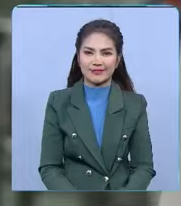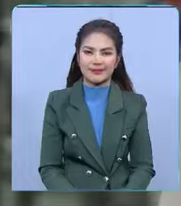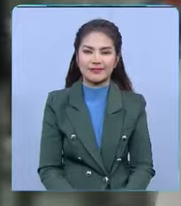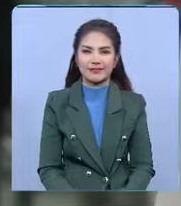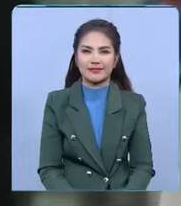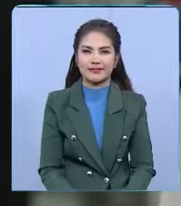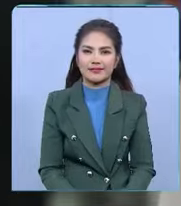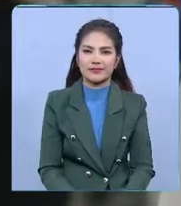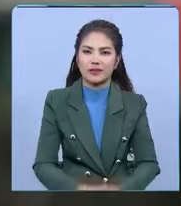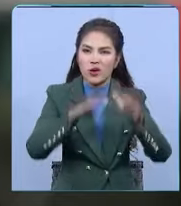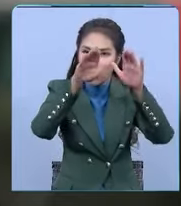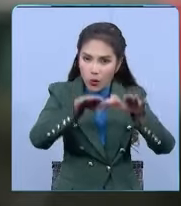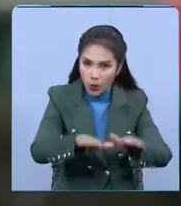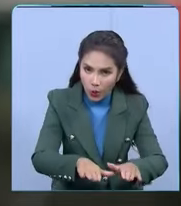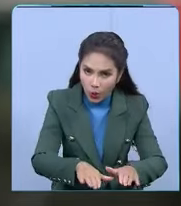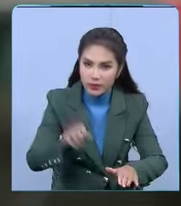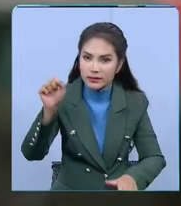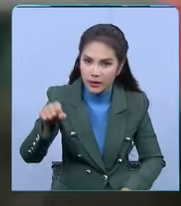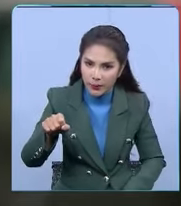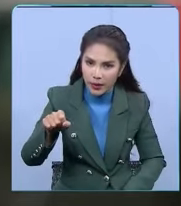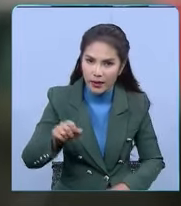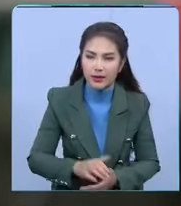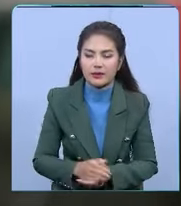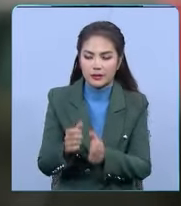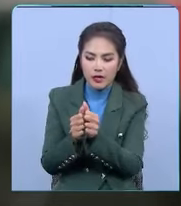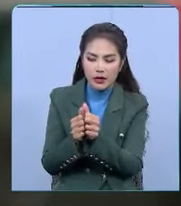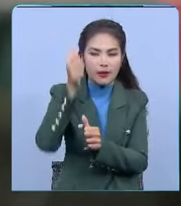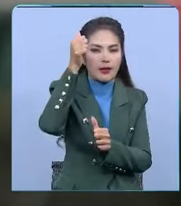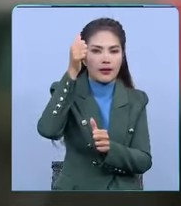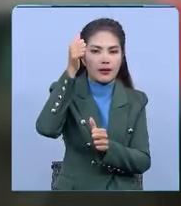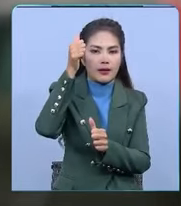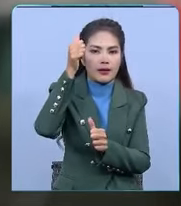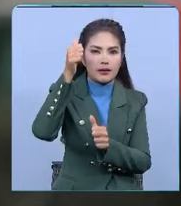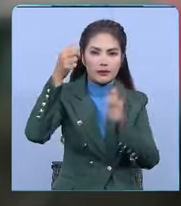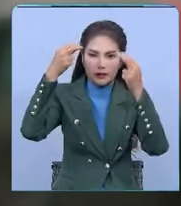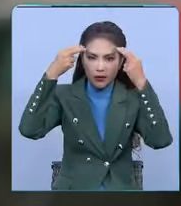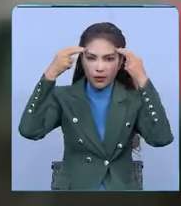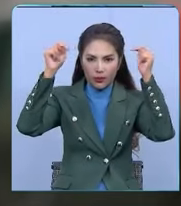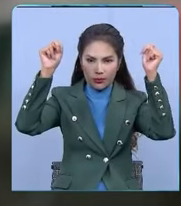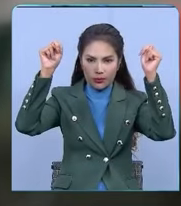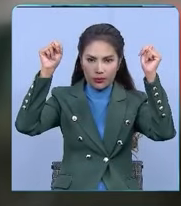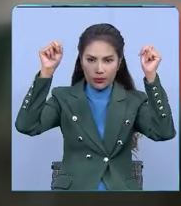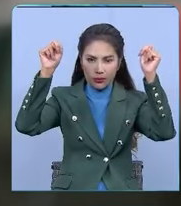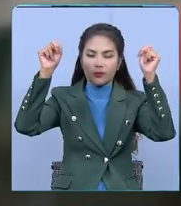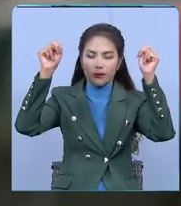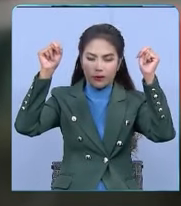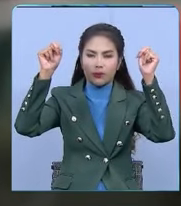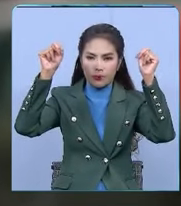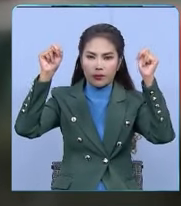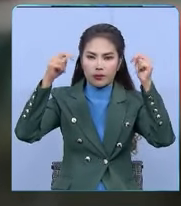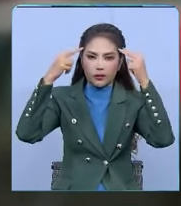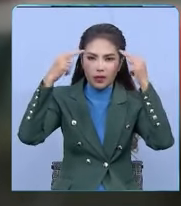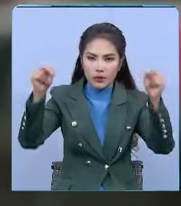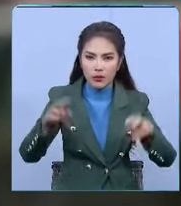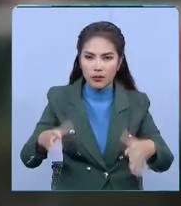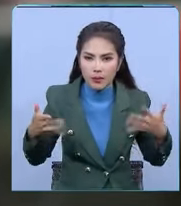อันนี้คือลดทันทีหลังจากได้ ลดทันทีอย่างจากที่ผมเป็นถ้าผมเป็นนายกนะครับ ครับ ผมถ้าไม่ได้เป็นร่วม